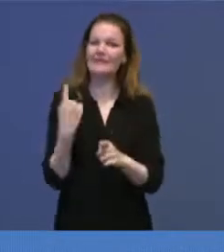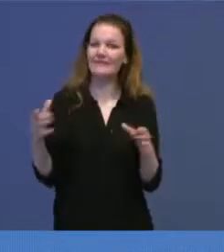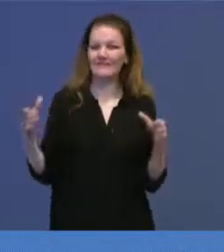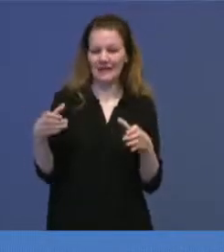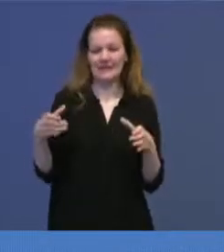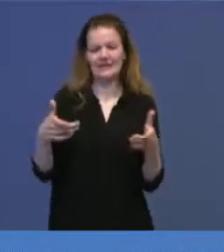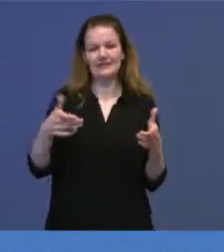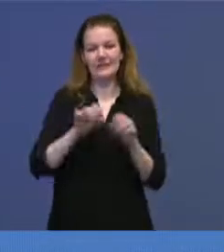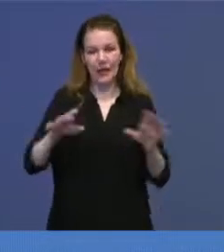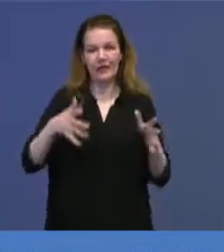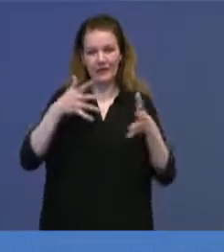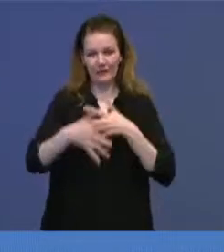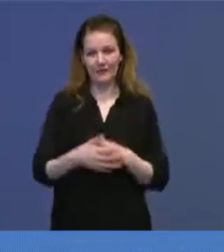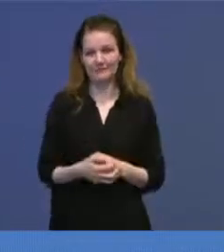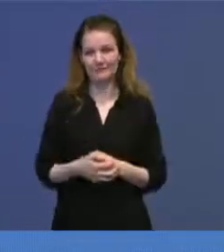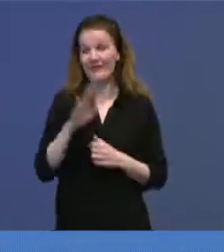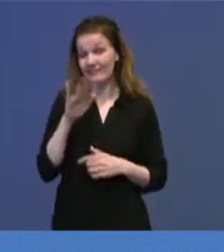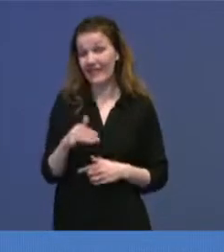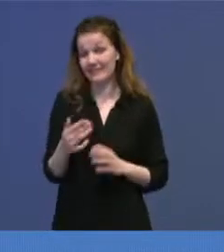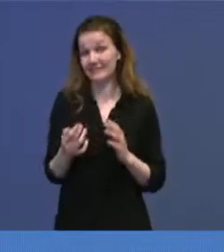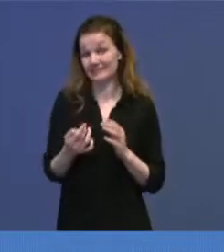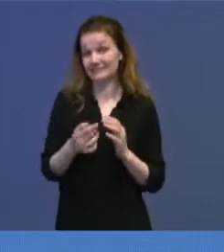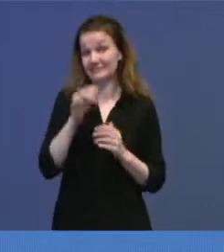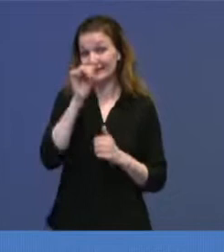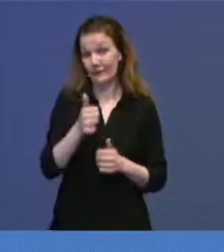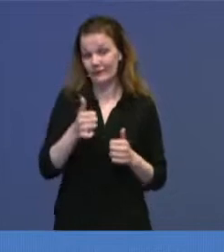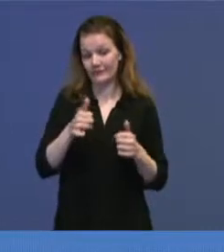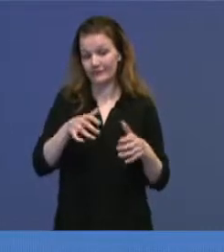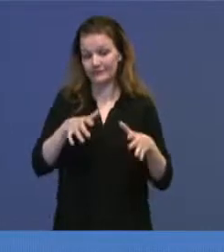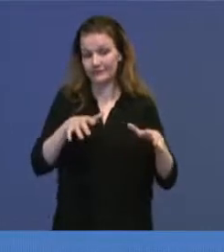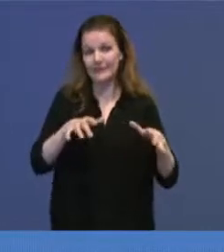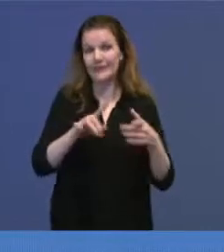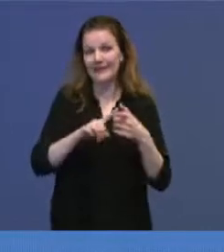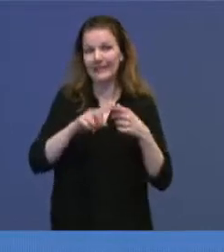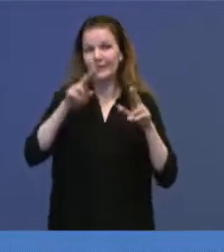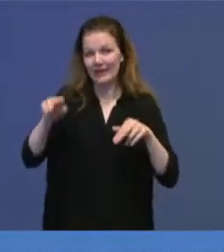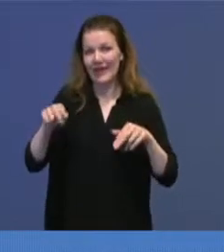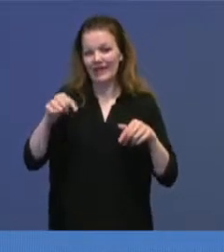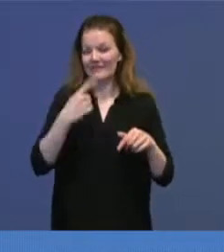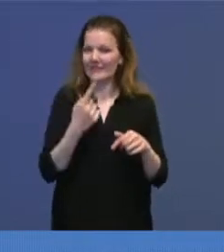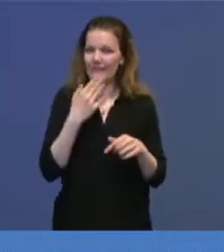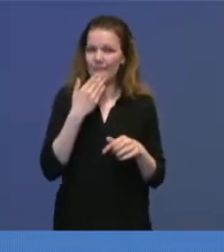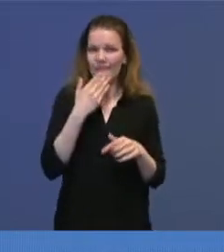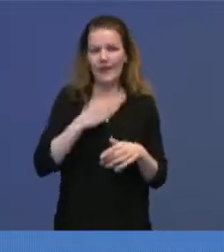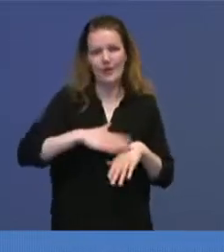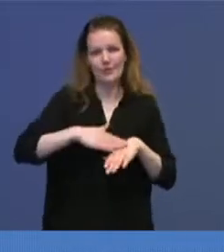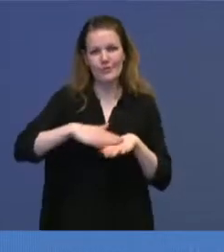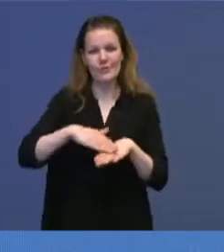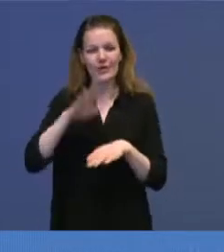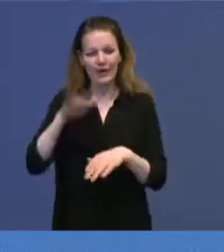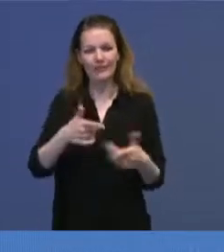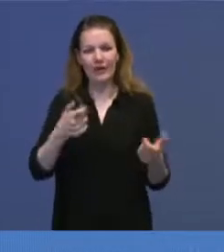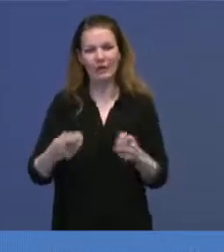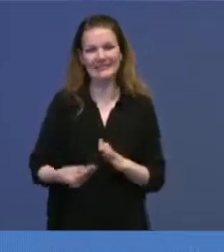sammen. Det kan bli tøffe tak, men jeg overbevist om at Norge godt rustet til å stille opp for de ukrainske flyktningene på en god